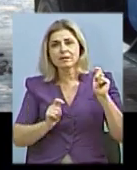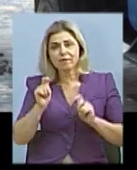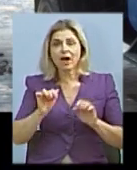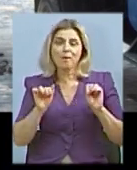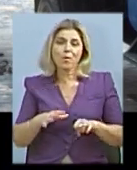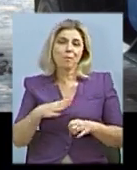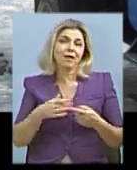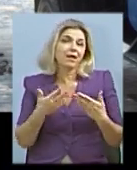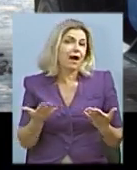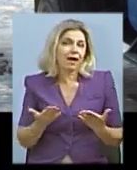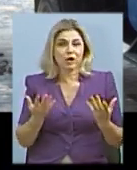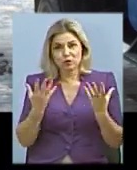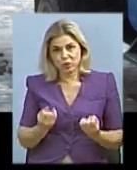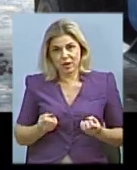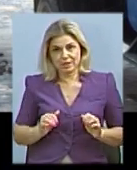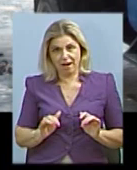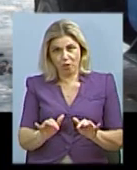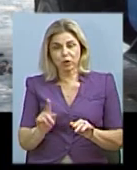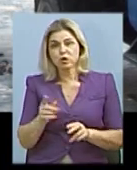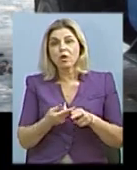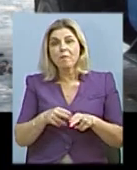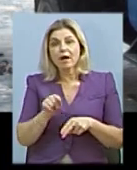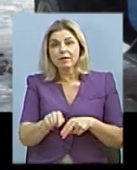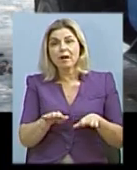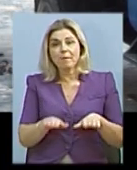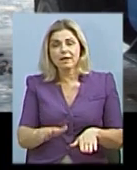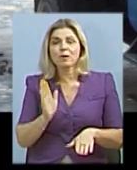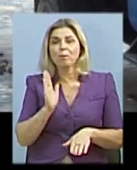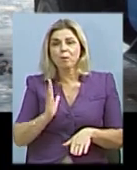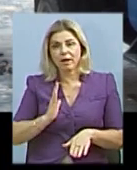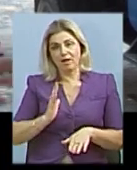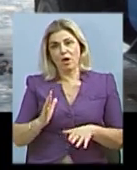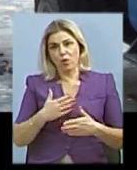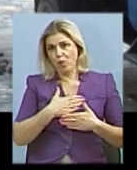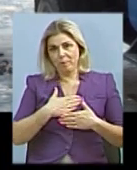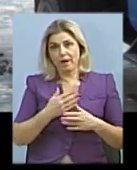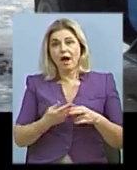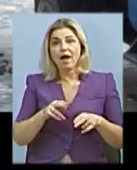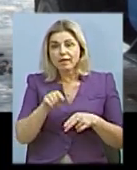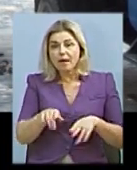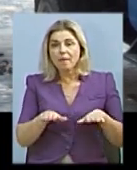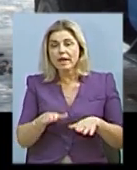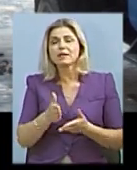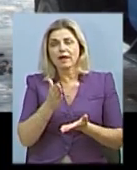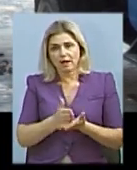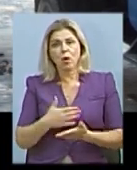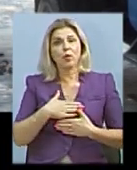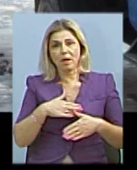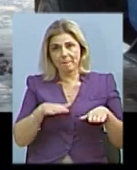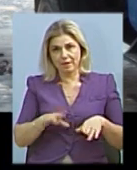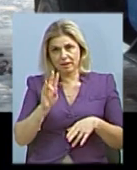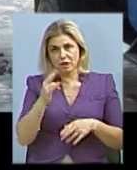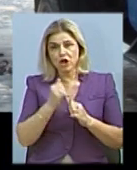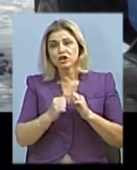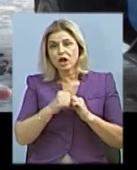ще заходи. Щоб це місце було улюбленим. Воно і так зараз є улюбленим місцем миколаївців. Тут дуже часто проводять